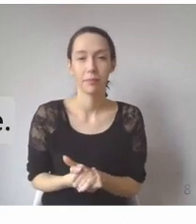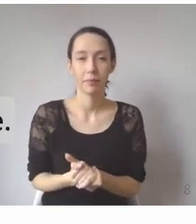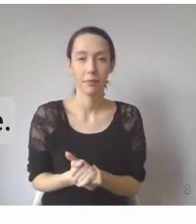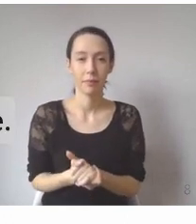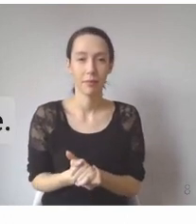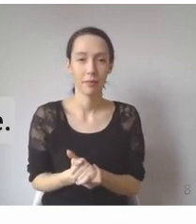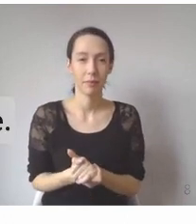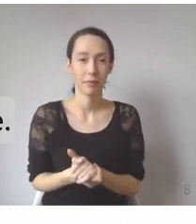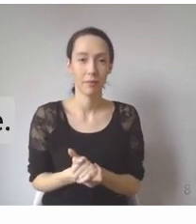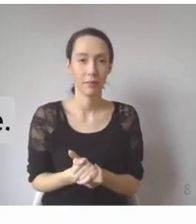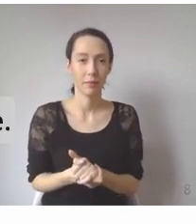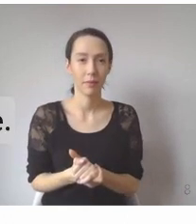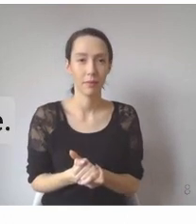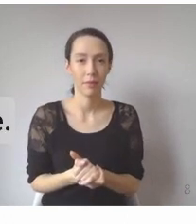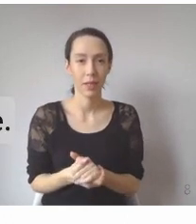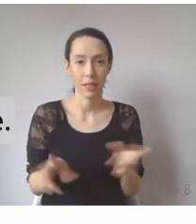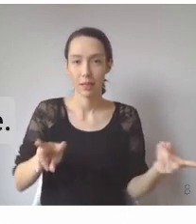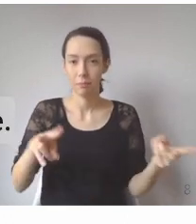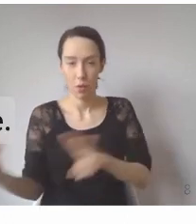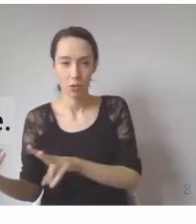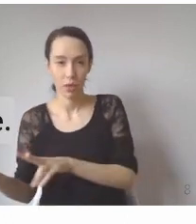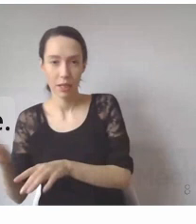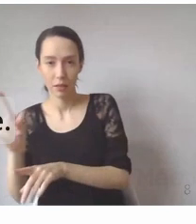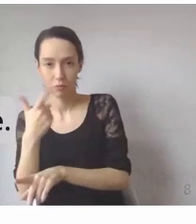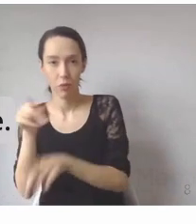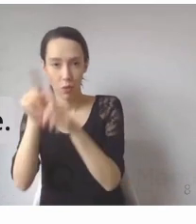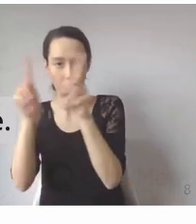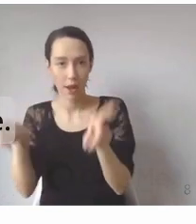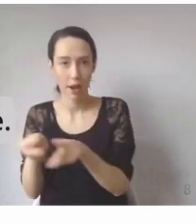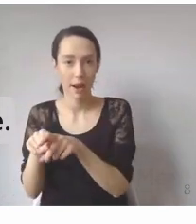Więc ponownie się przełączę na mój profil na LinkedInie.